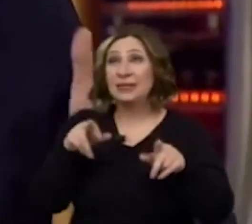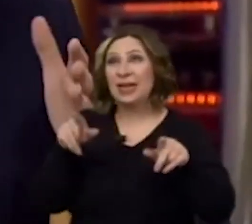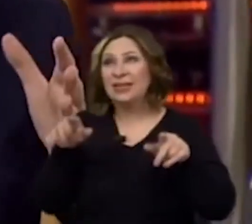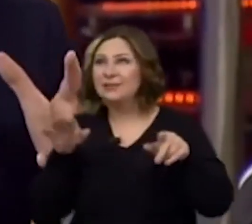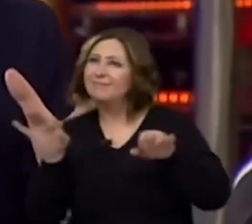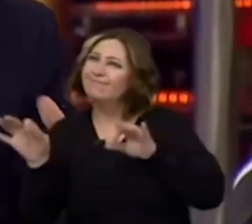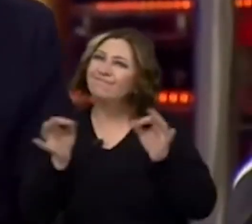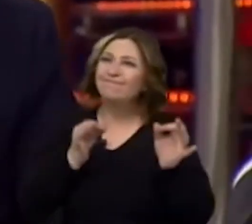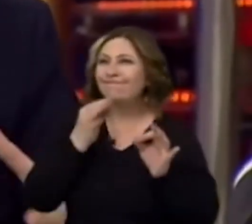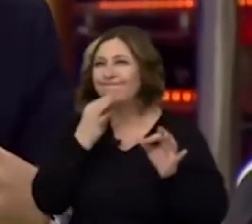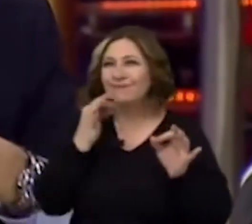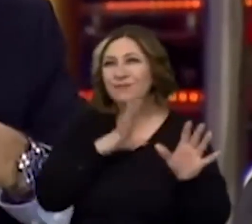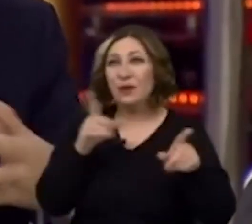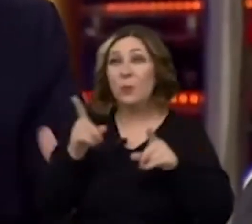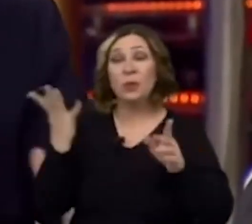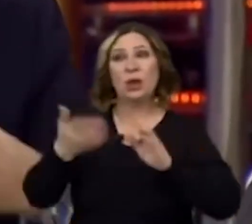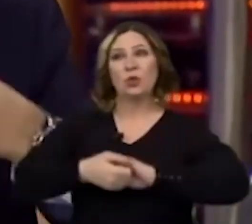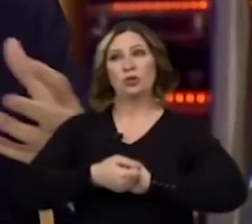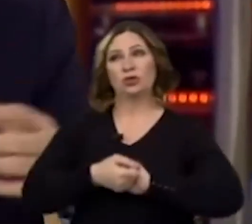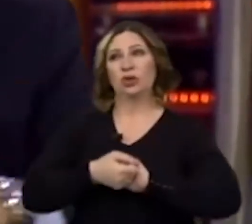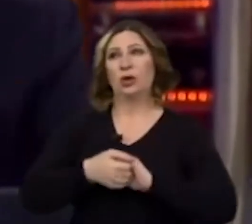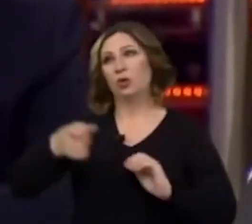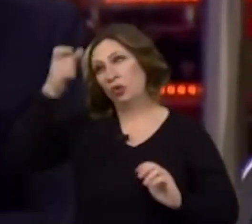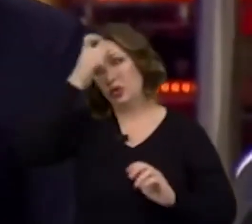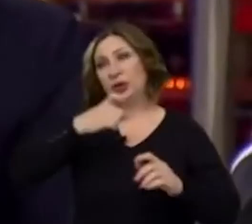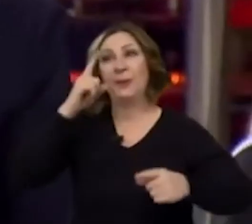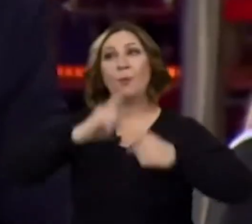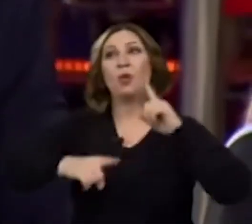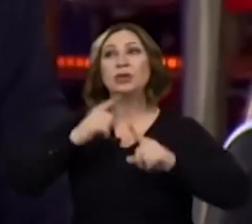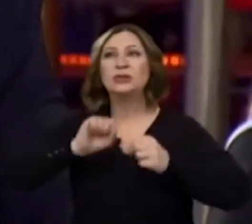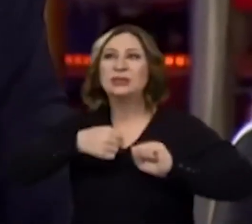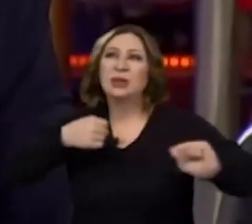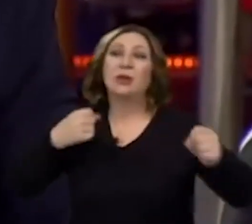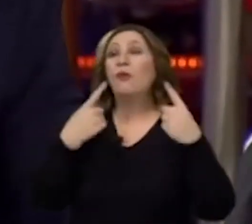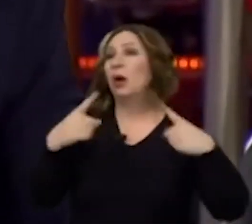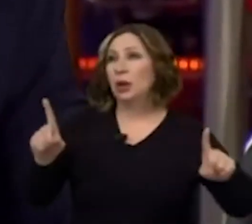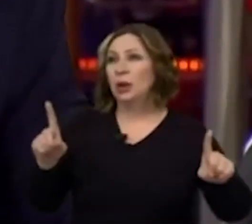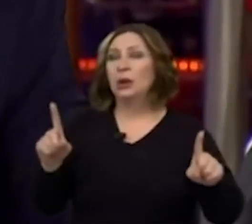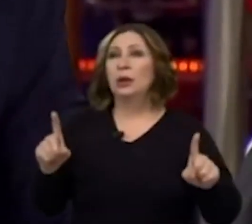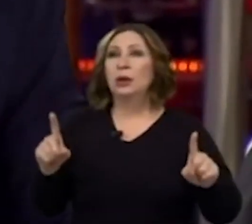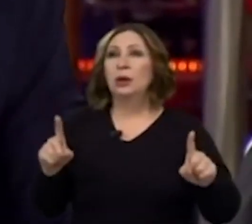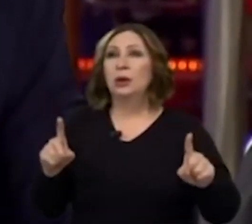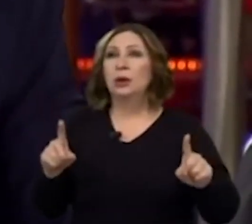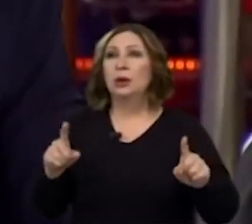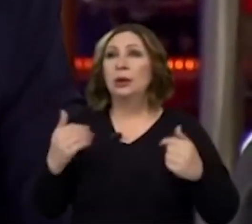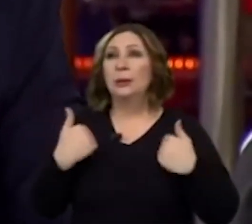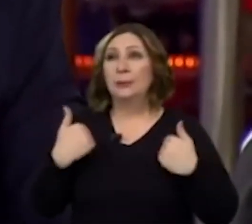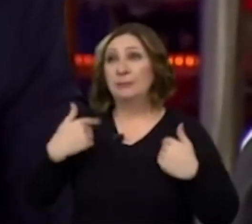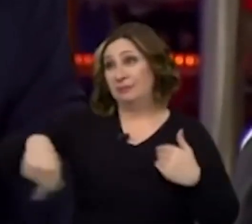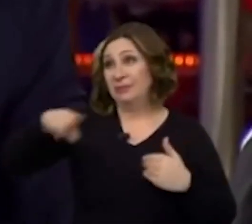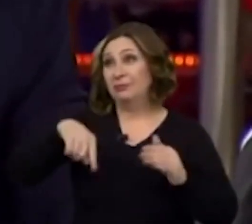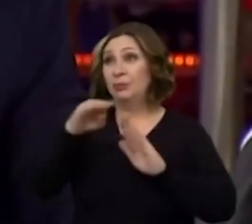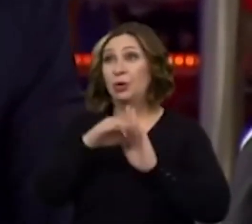var. Ama burada tabii daha dostça. O Türkiye'nin politik gerginliği daha farklı. Yani bizim